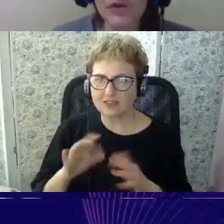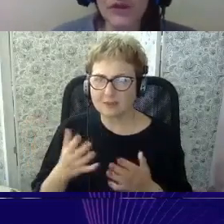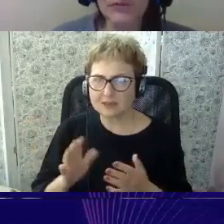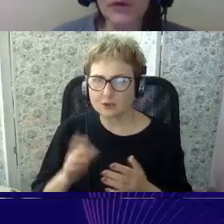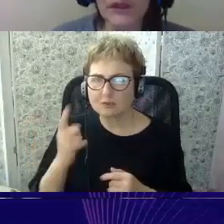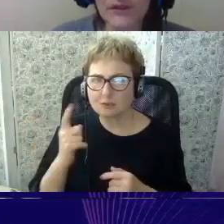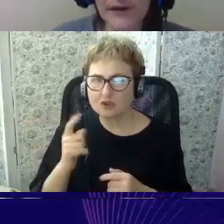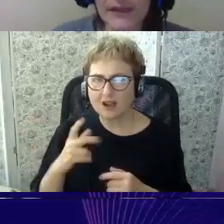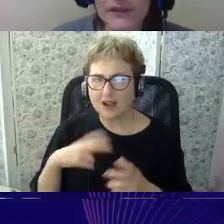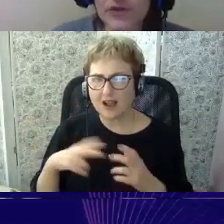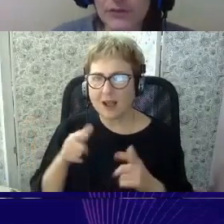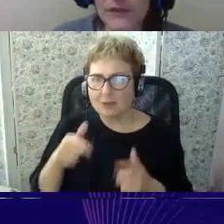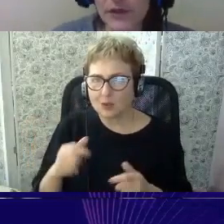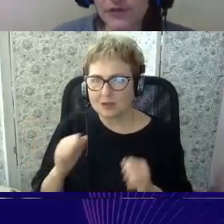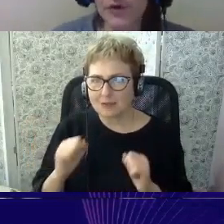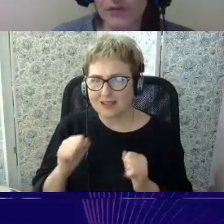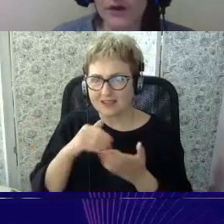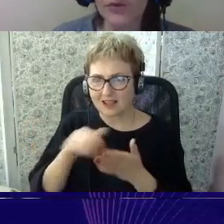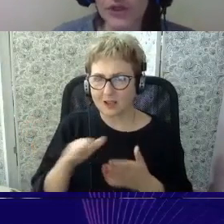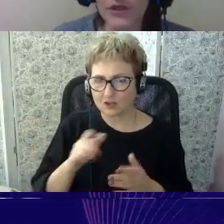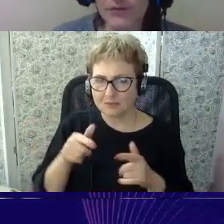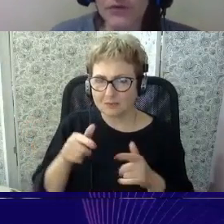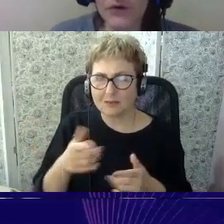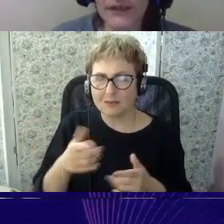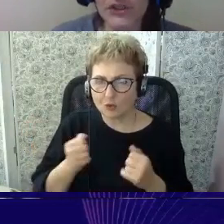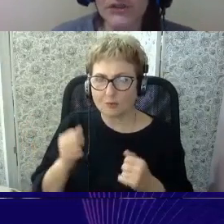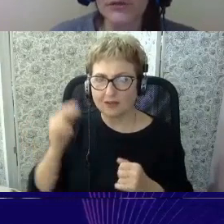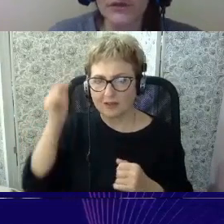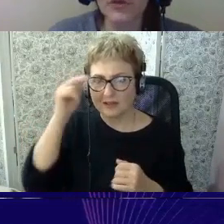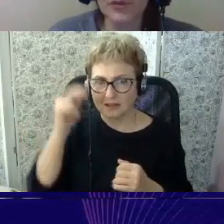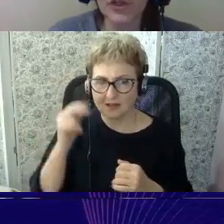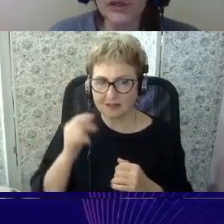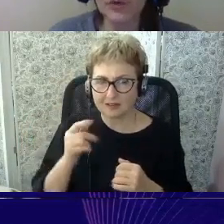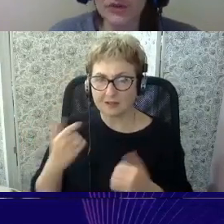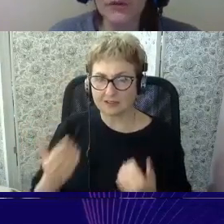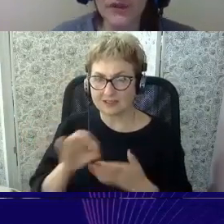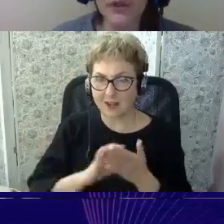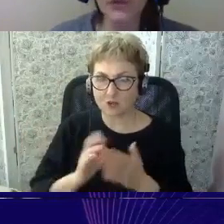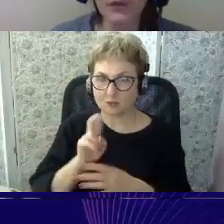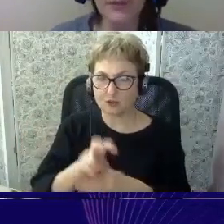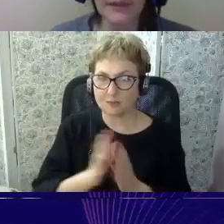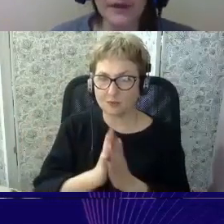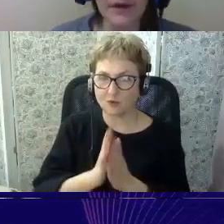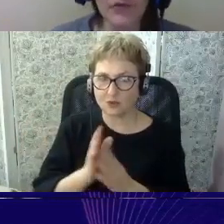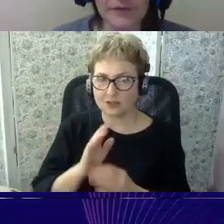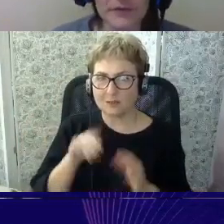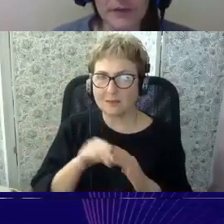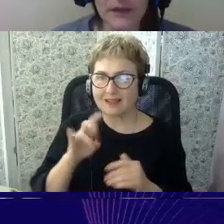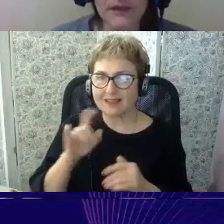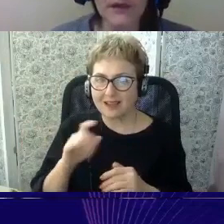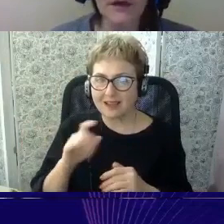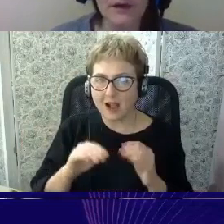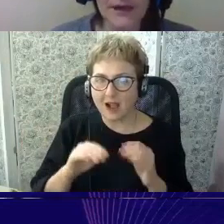происходит? Потому что абитуриенты боятся, что им откажут в приеме на обучение, поскольку они сейчас вот сразу пришли и просят чего-то там под них